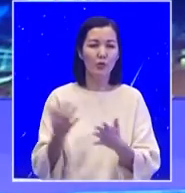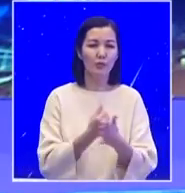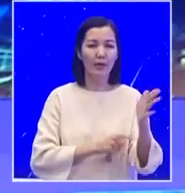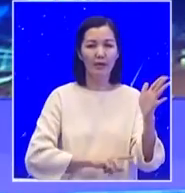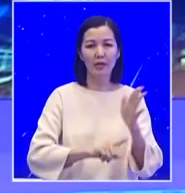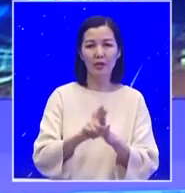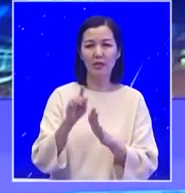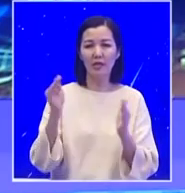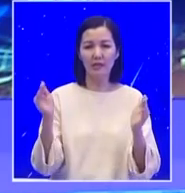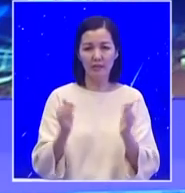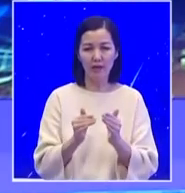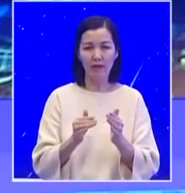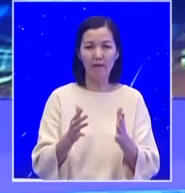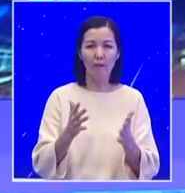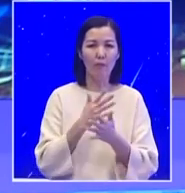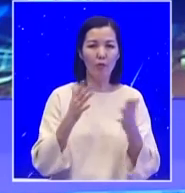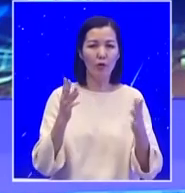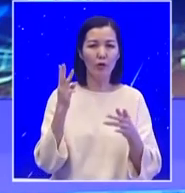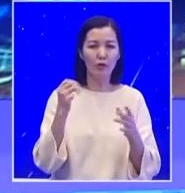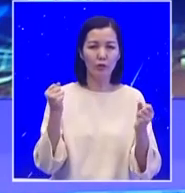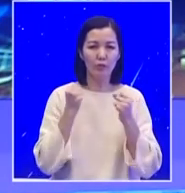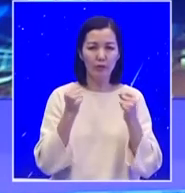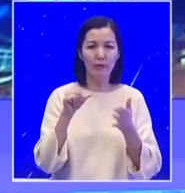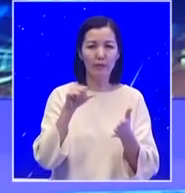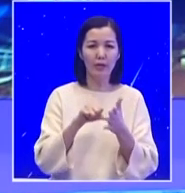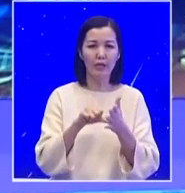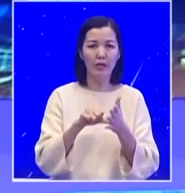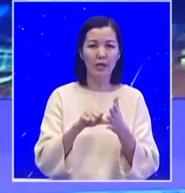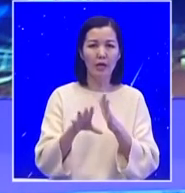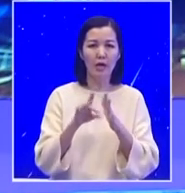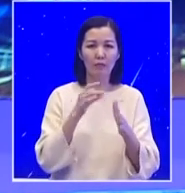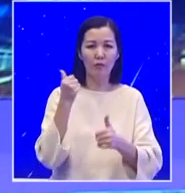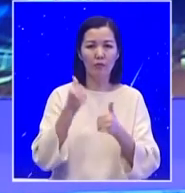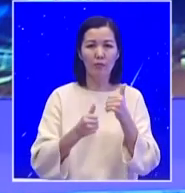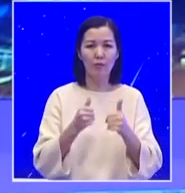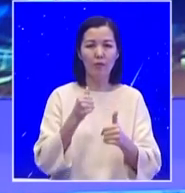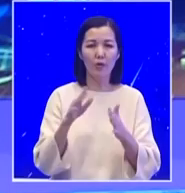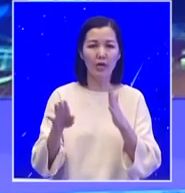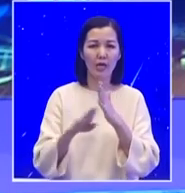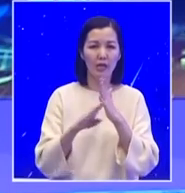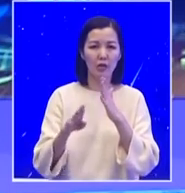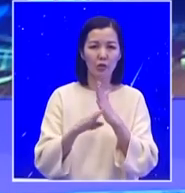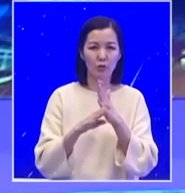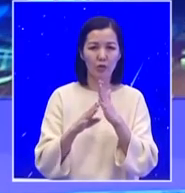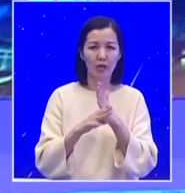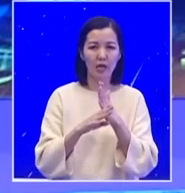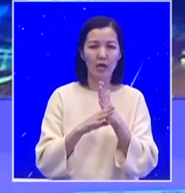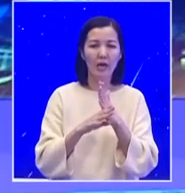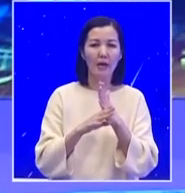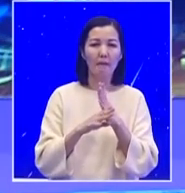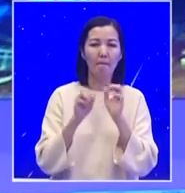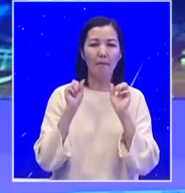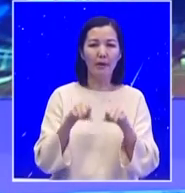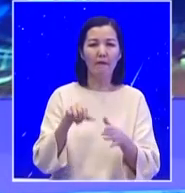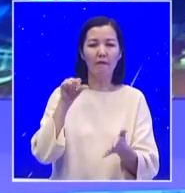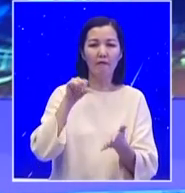Успех начинается с малого. Более 300 спортсменов приняли участие в отборочном турнире по карате «Шинкё-Кушинкай».